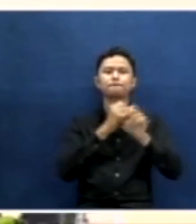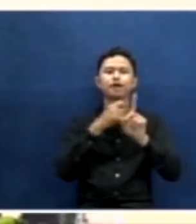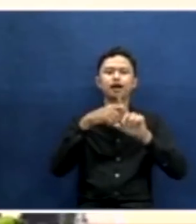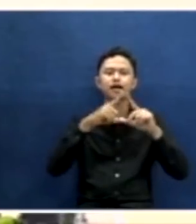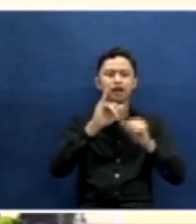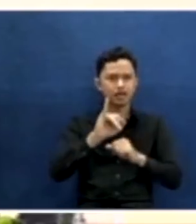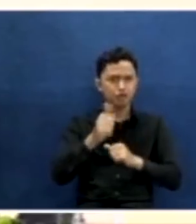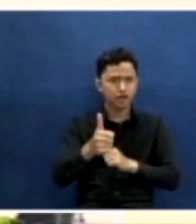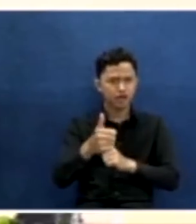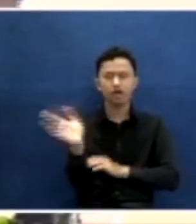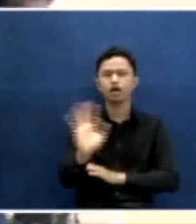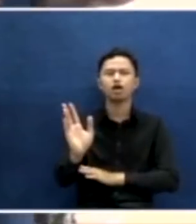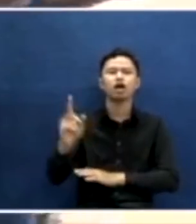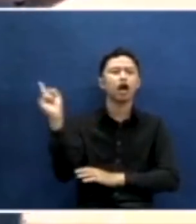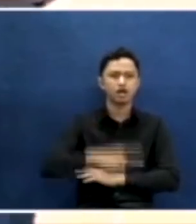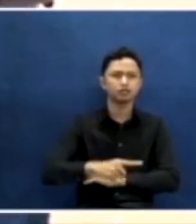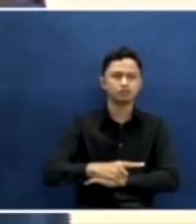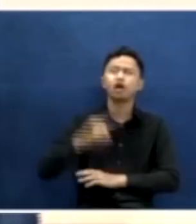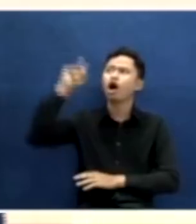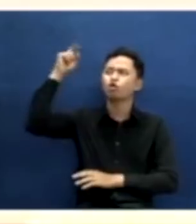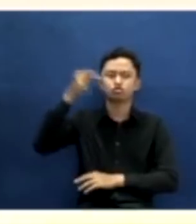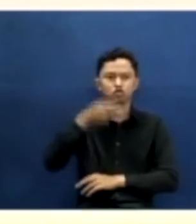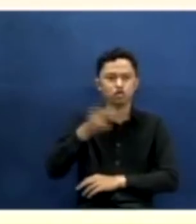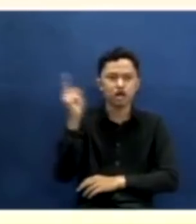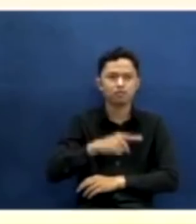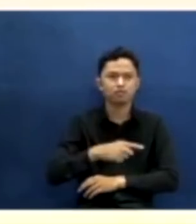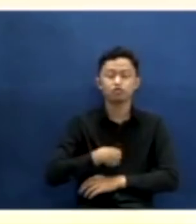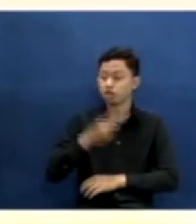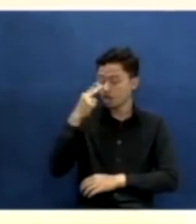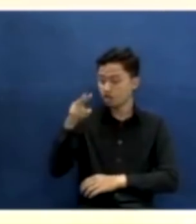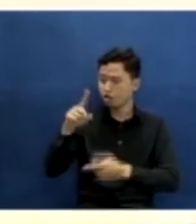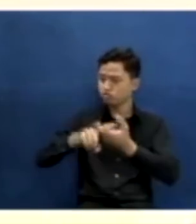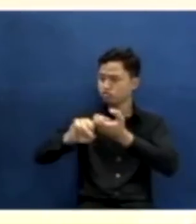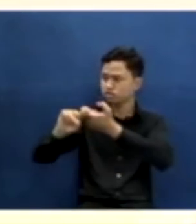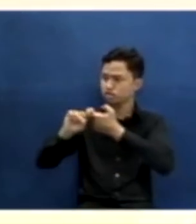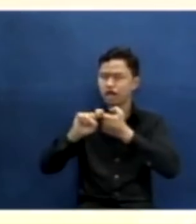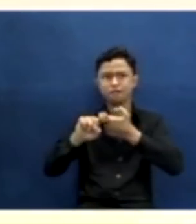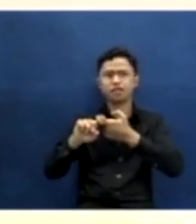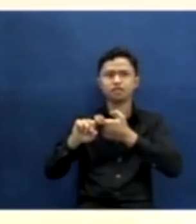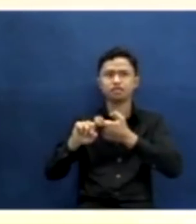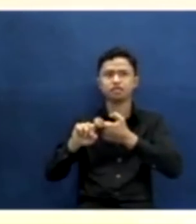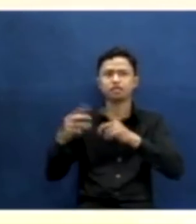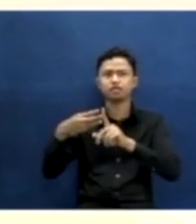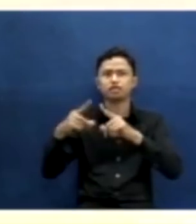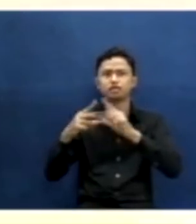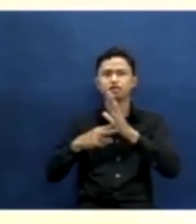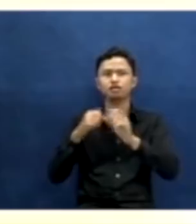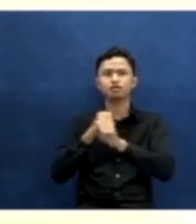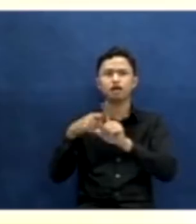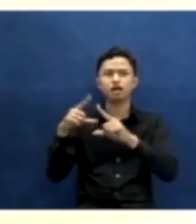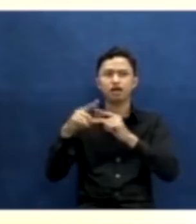Allah Hai maka orang musyrikin ketika mereka mendapati bahwasanya para shahabat itu meninggalkan bangke karena Ros karena Allah sudah mengharumkan